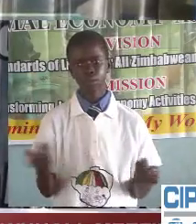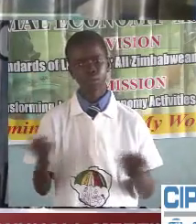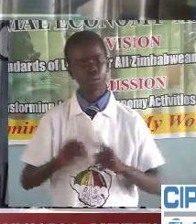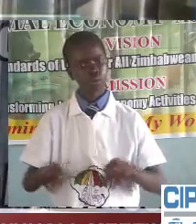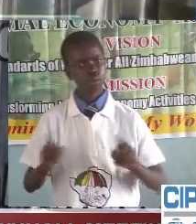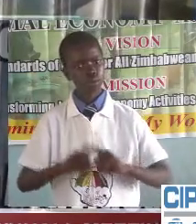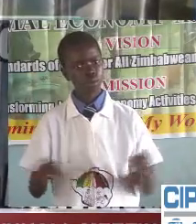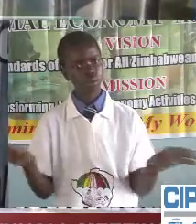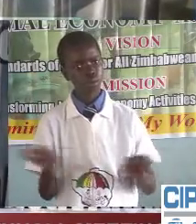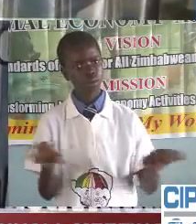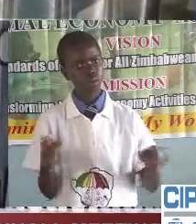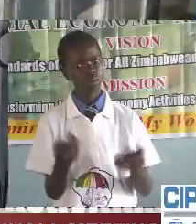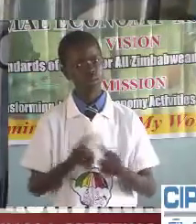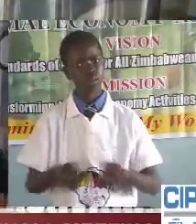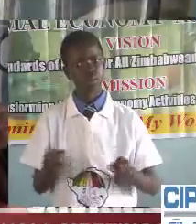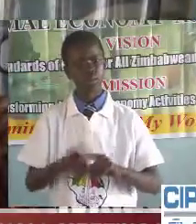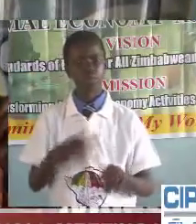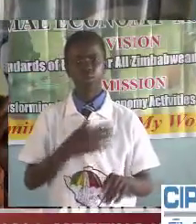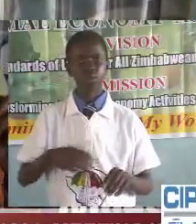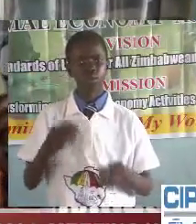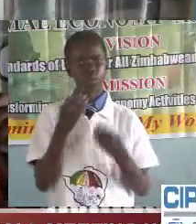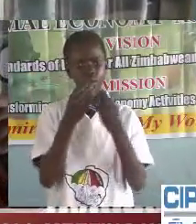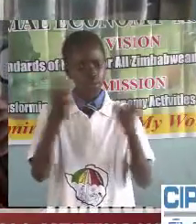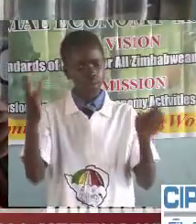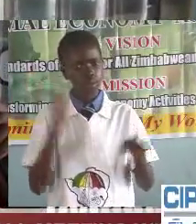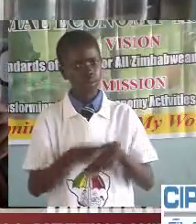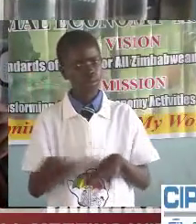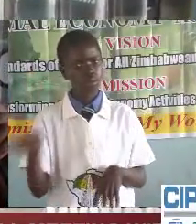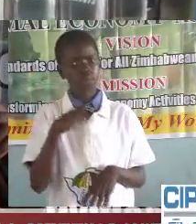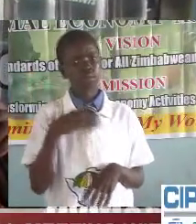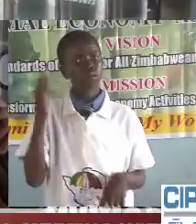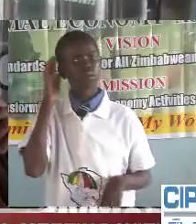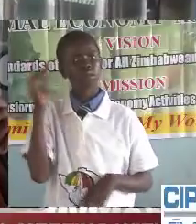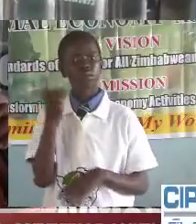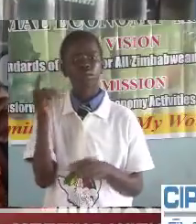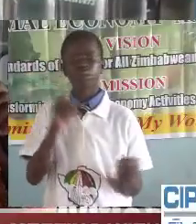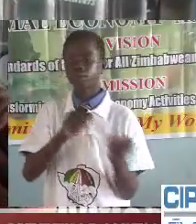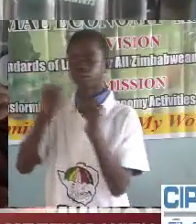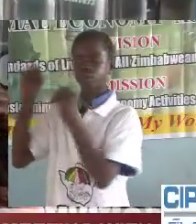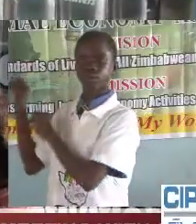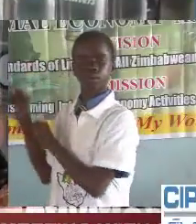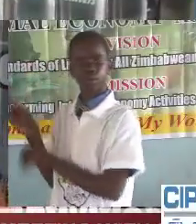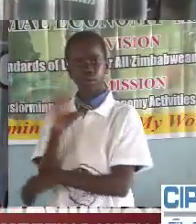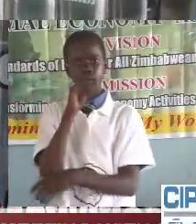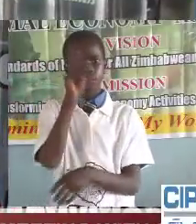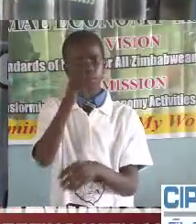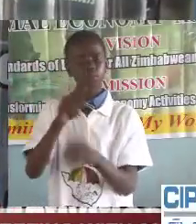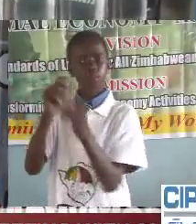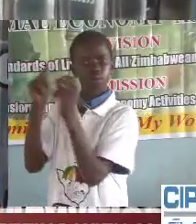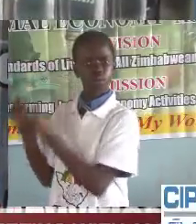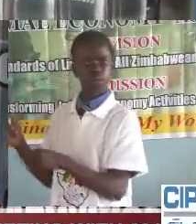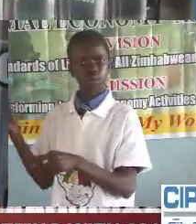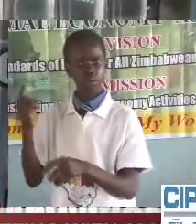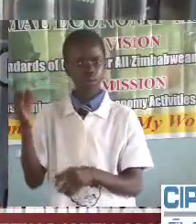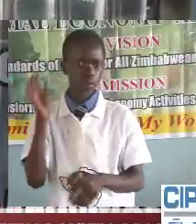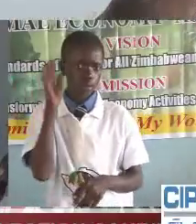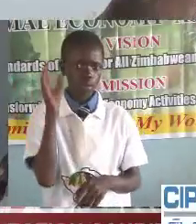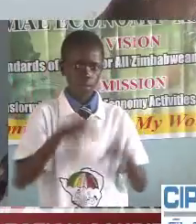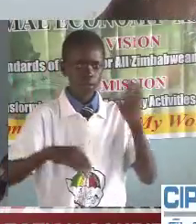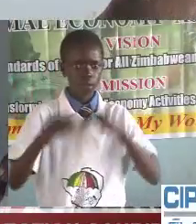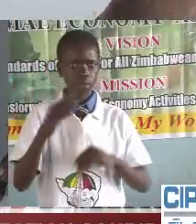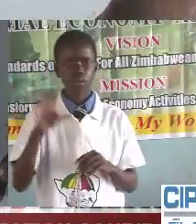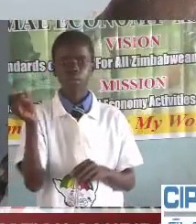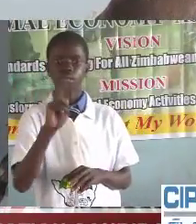isu muMasvingo tinoda kuti zvihwikwe kana tichinge tasvika kubi tasvika kuHarare, kwete kuzoti tasvika kuHarare kuye tataurawo